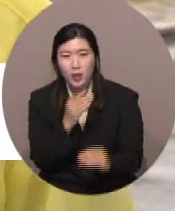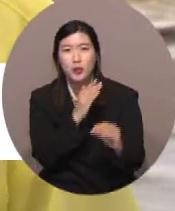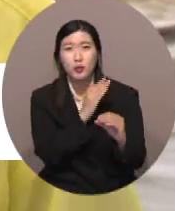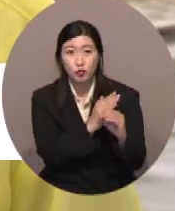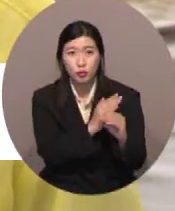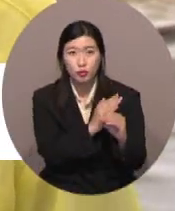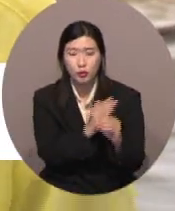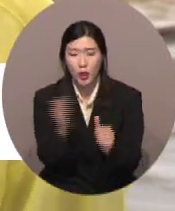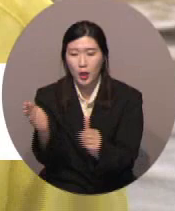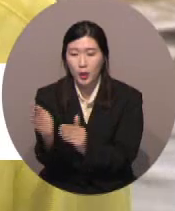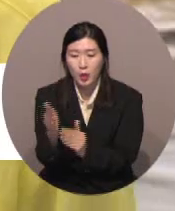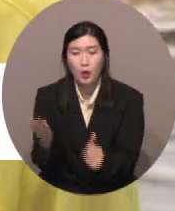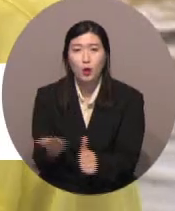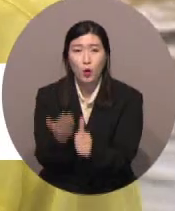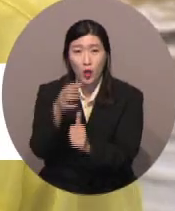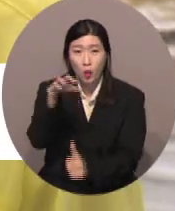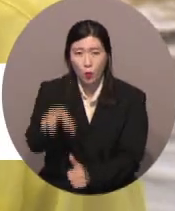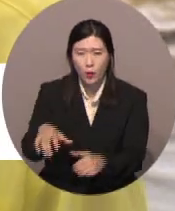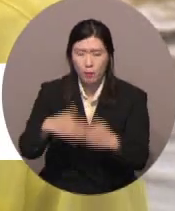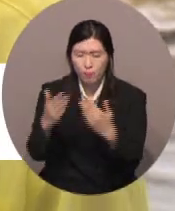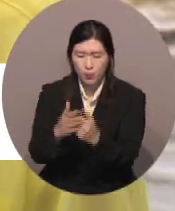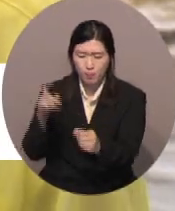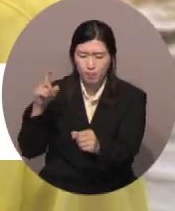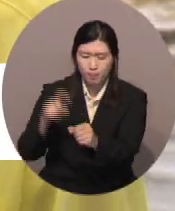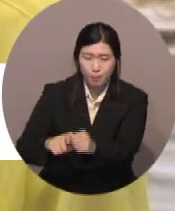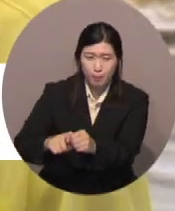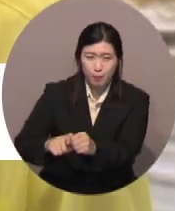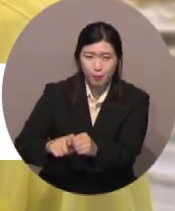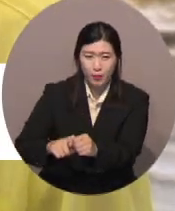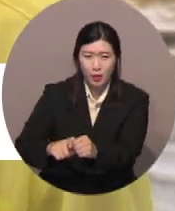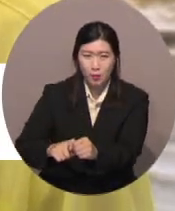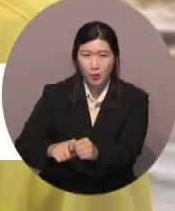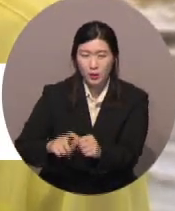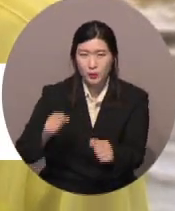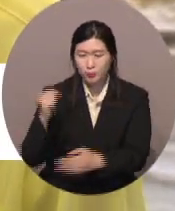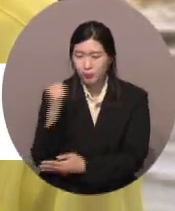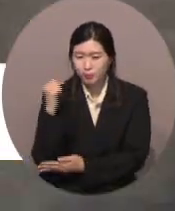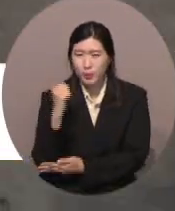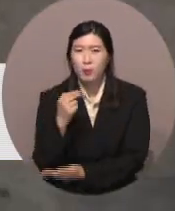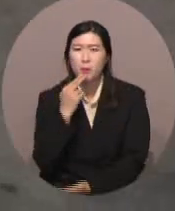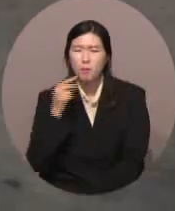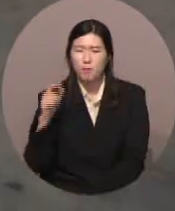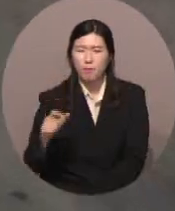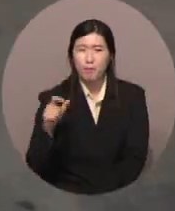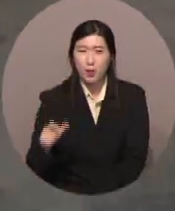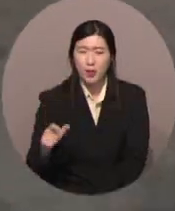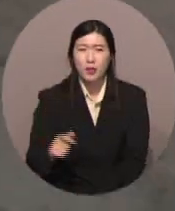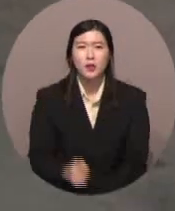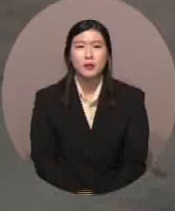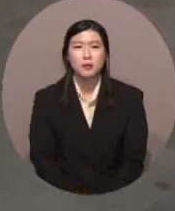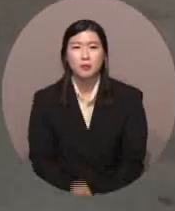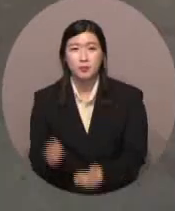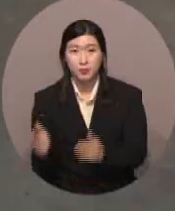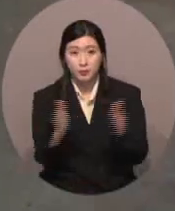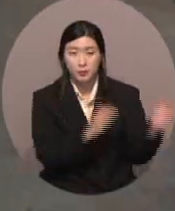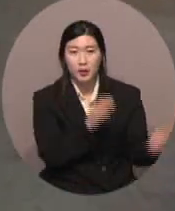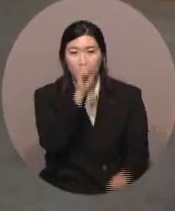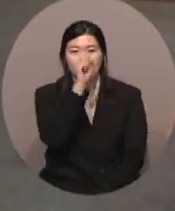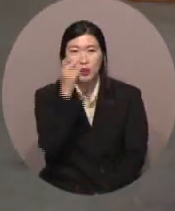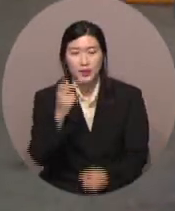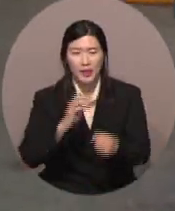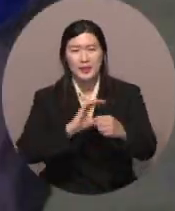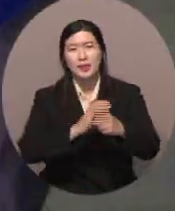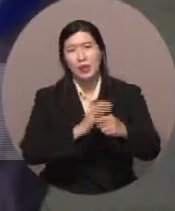그 고정 장치를 완전히 고정시켜서 유동이 없도록 함으로써 서산의 한 사과 농장은